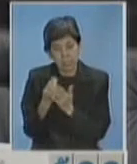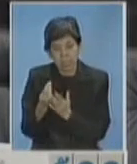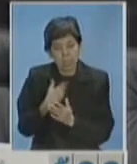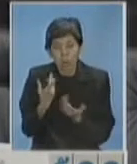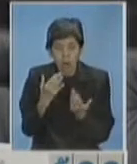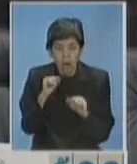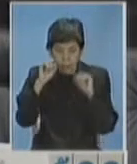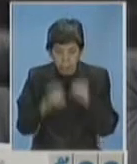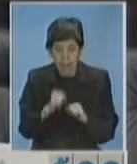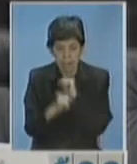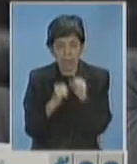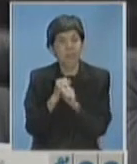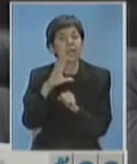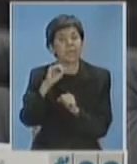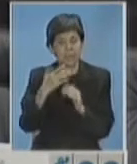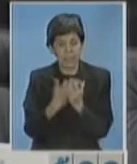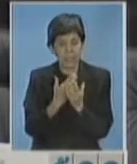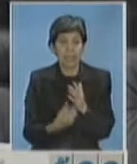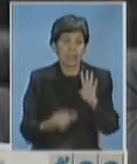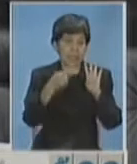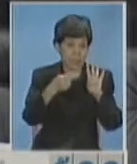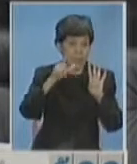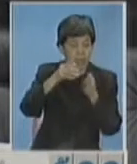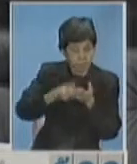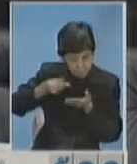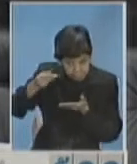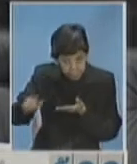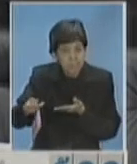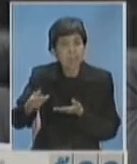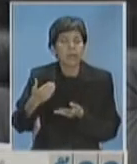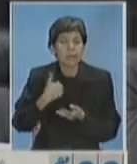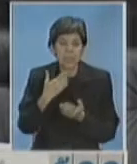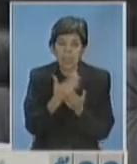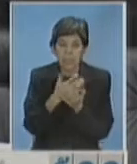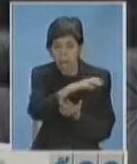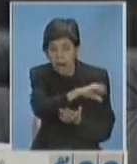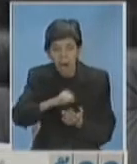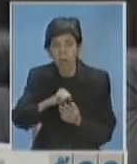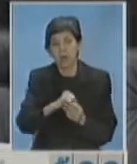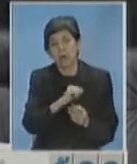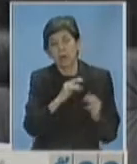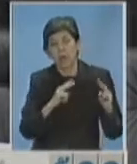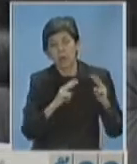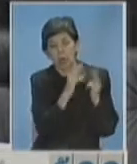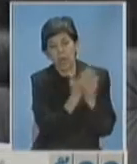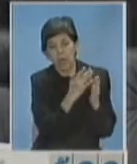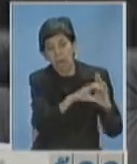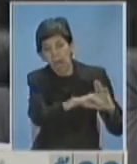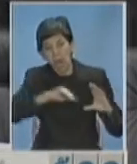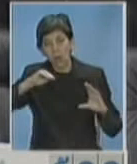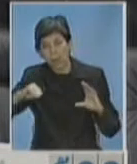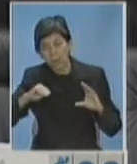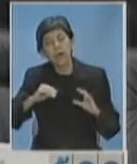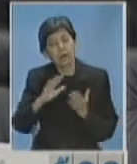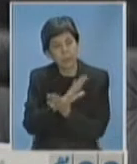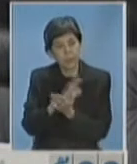ารออนุมัติปี57เนี่ยค่ะ40,000 ล้านนะคะโดยเฉพาะบอกว่าปัจจุบันก็ต้องไปดึงในเงินคงคลังออกมานะคะซึ่งหน่วยงานได้ชี้แจง